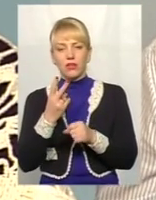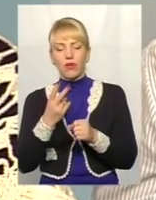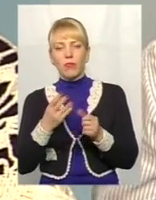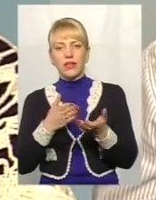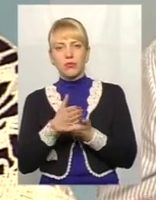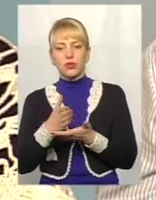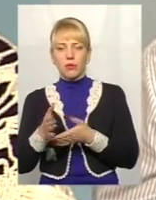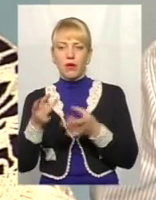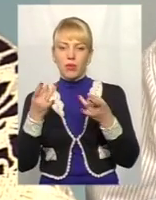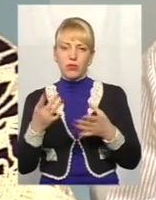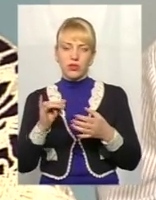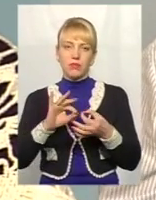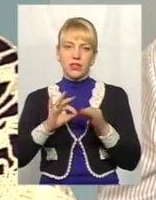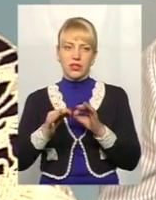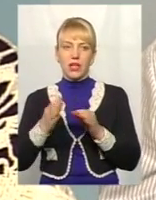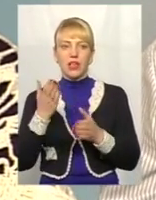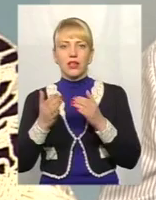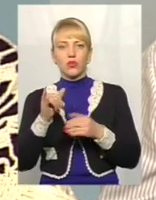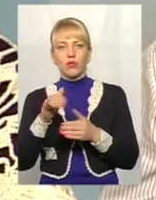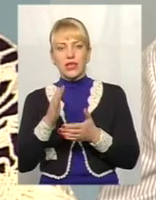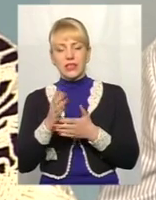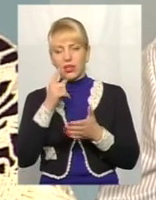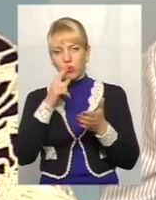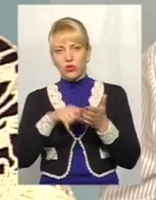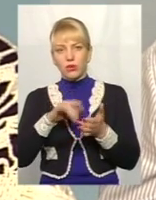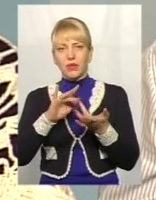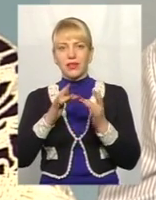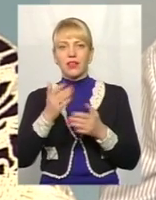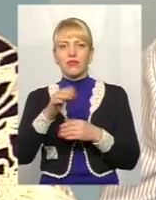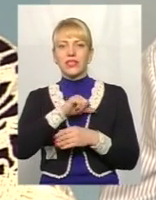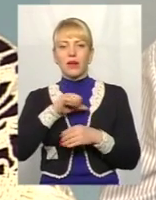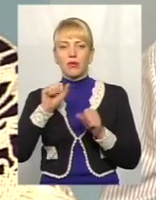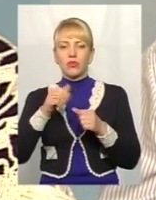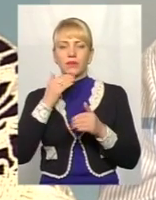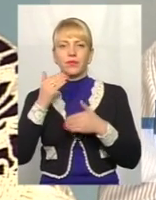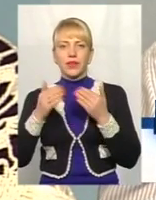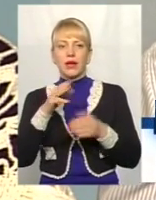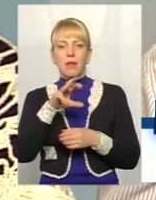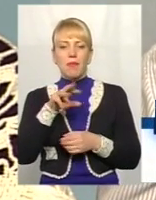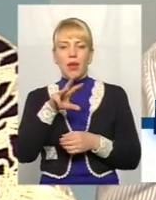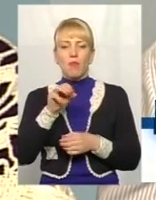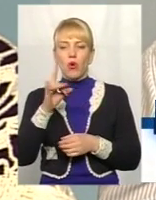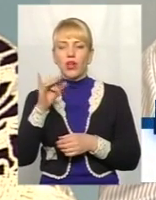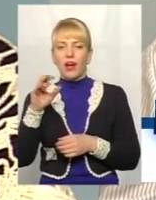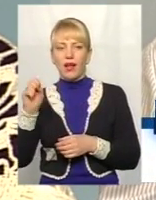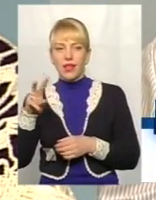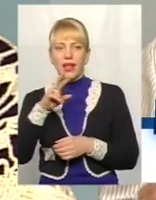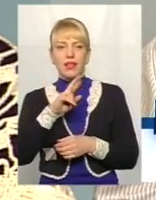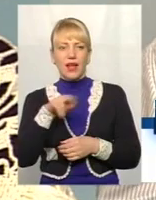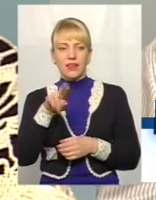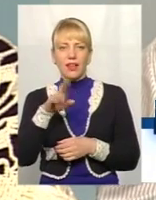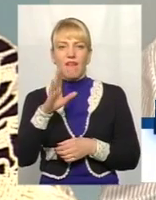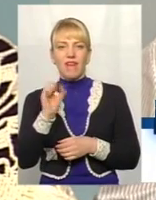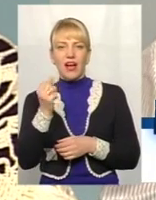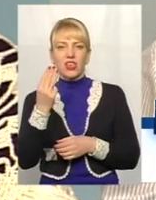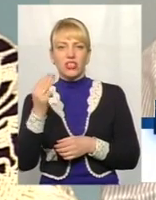якби, складнішим. Якщо у вас є доступ до інтернету, ви самі можете звернутися до меморіалу Яд Вашем,